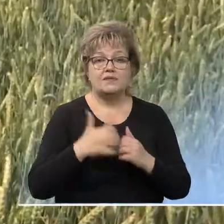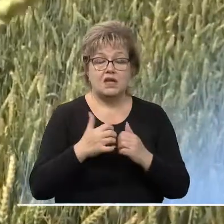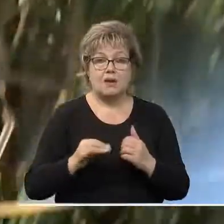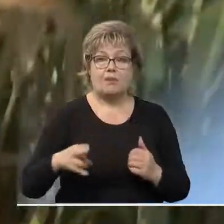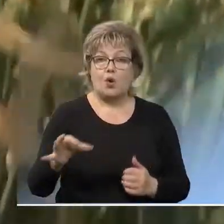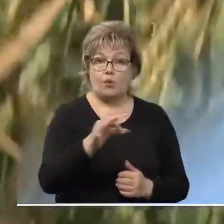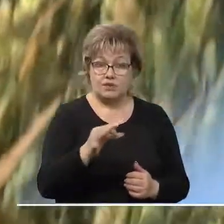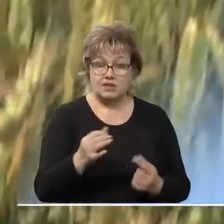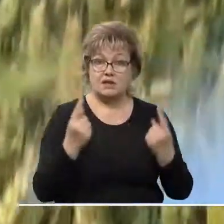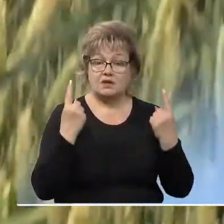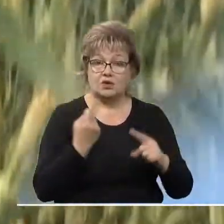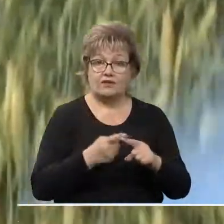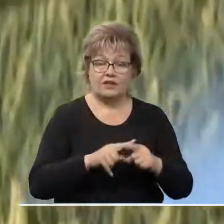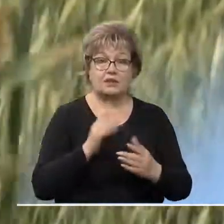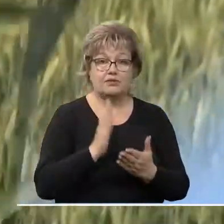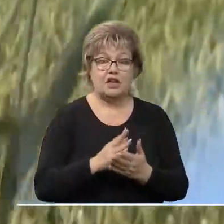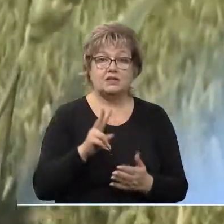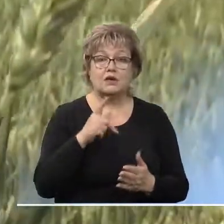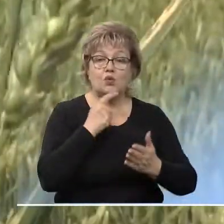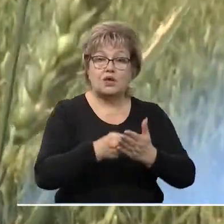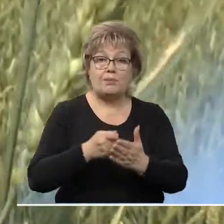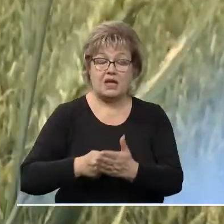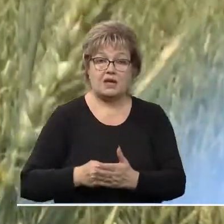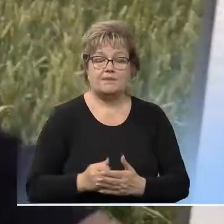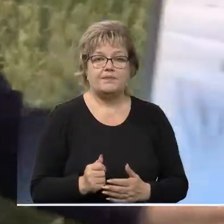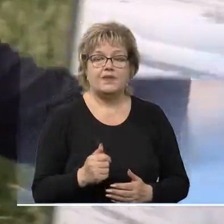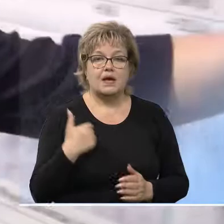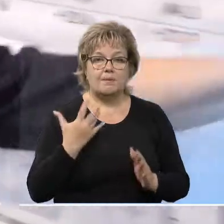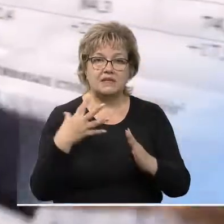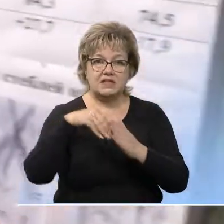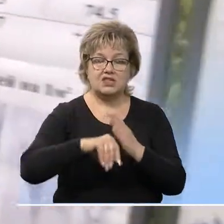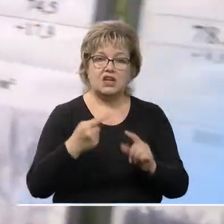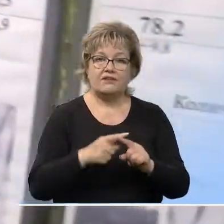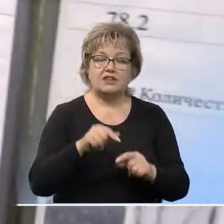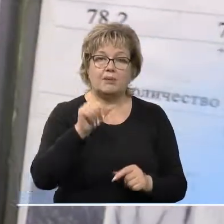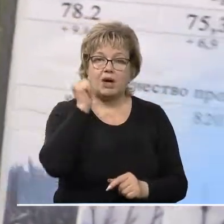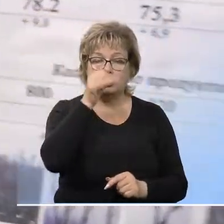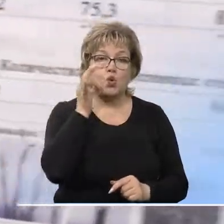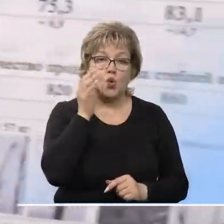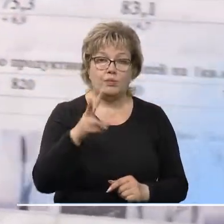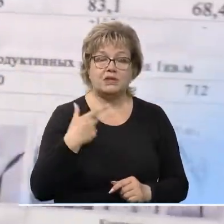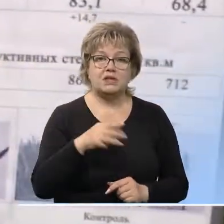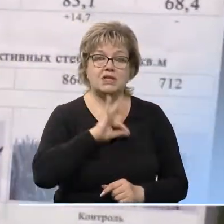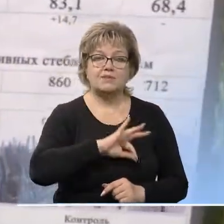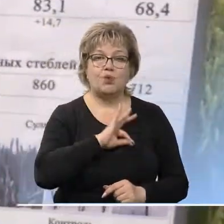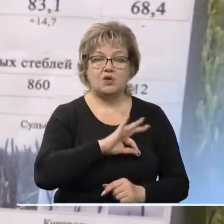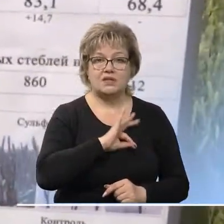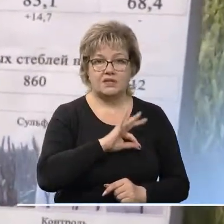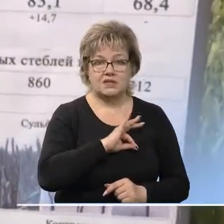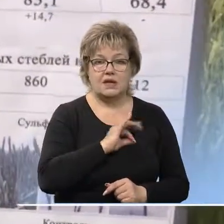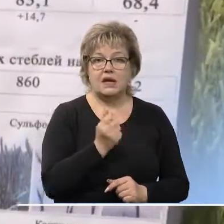по области. Значительную роль в этом играют минеральные удобрения. Мы заложили в этом году опыт, где у нас